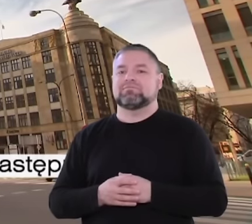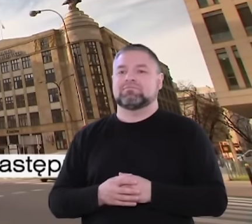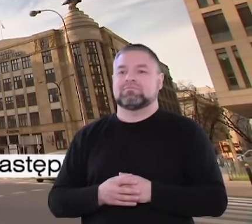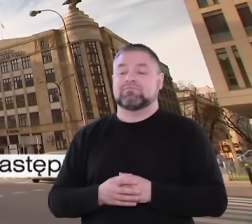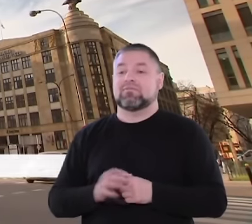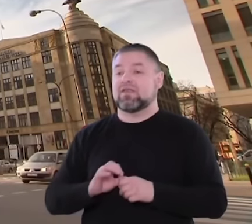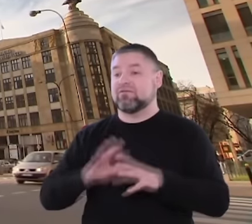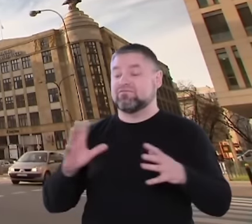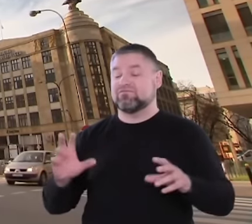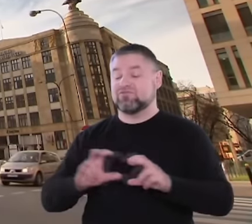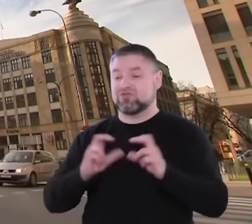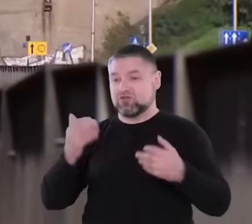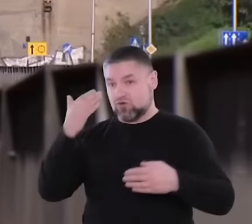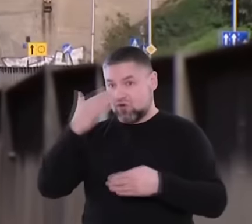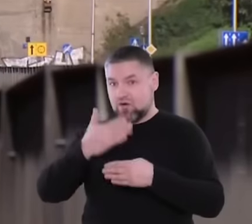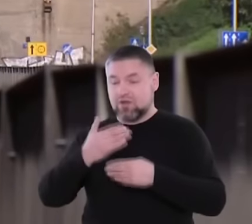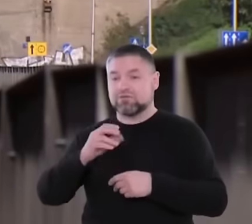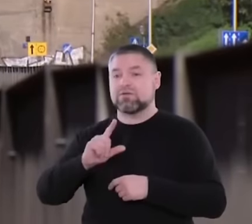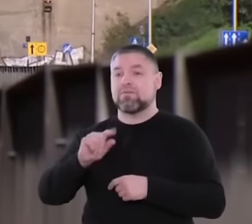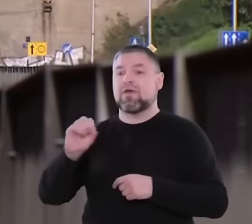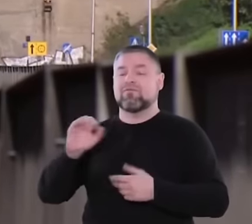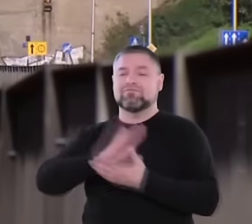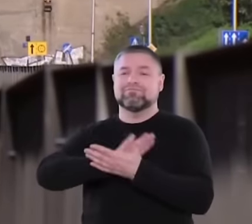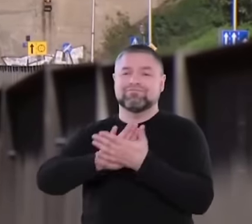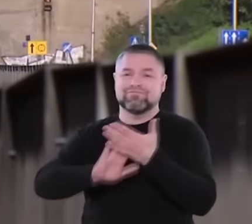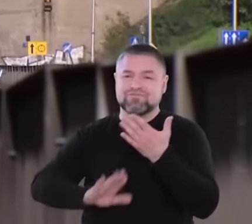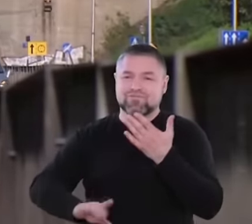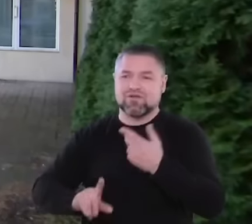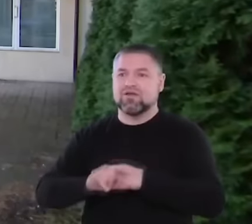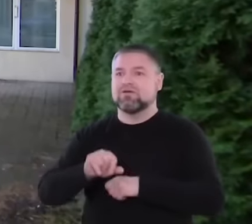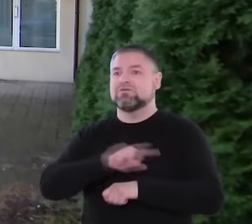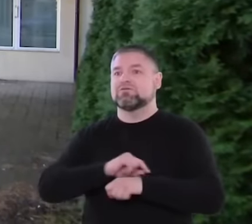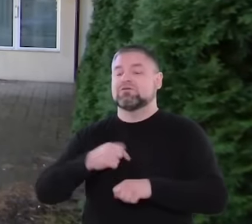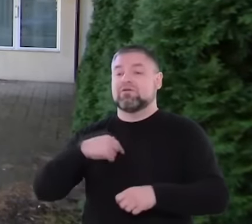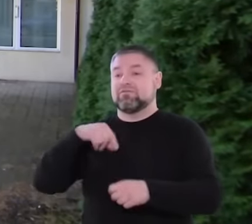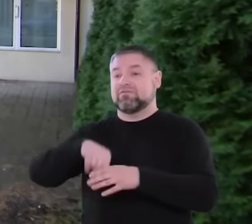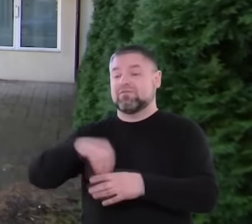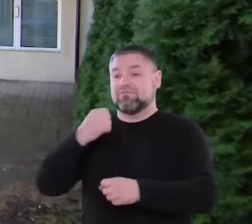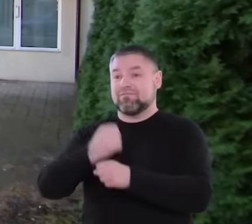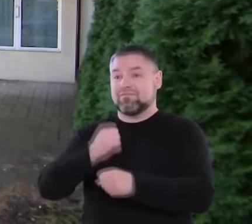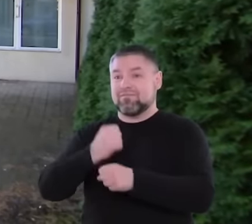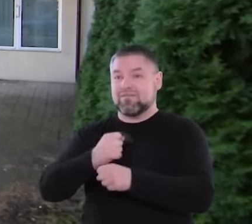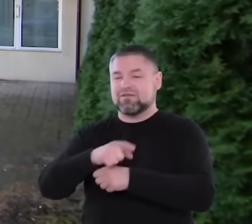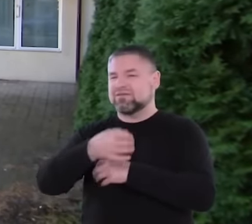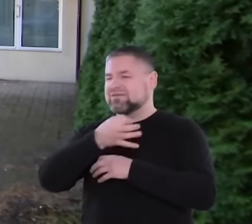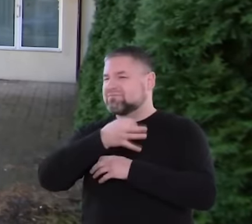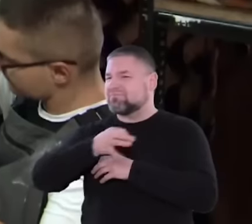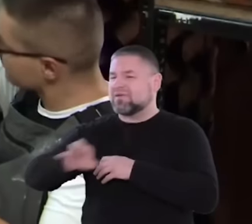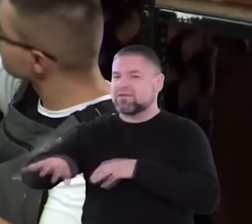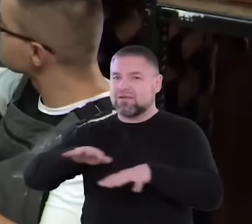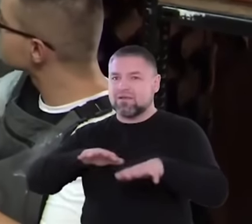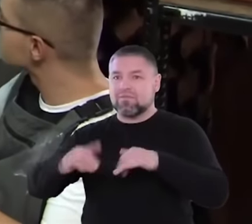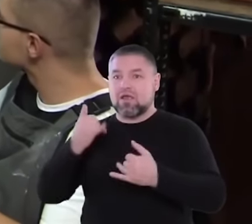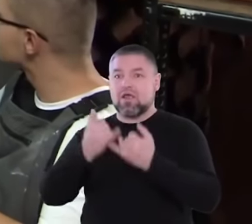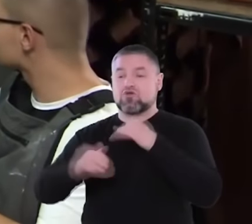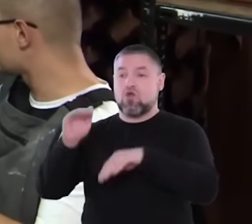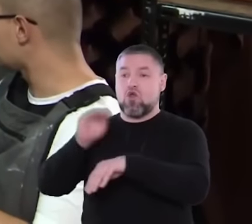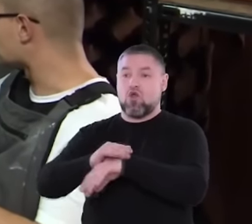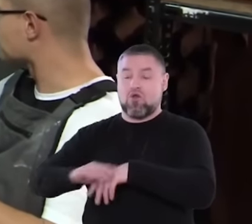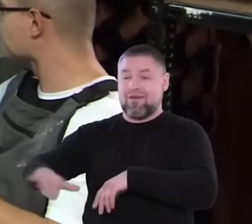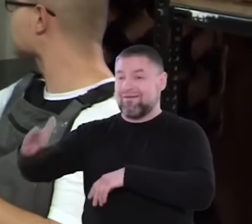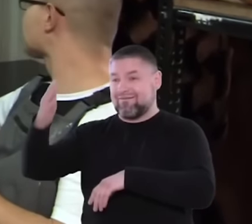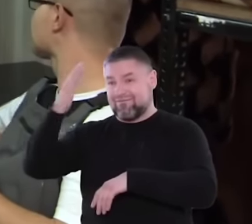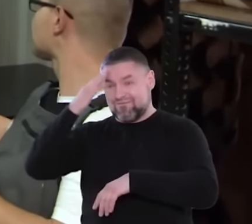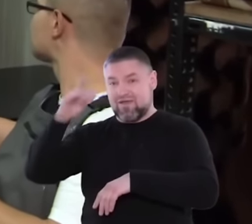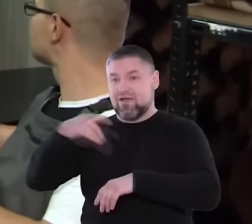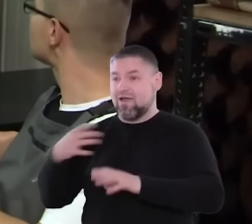Podczas kolacji Paweł przeprosił Anitę. Wyjaśnił jej, że miejsce, w którym pracuje, jest bardzo specyficzne, a gdyby koledzy dowiedzieli